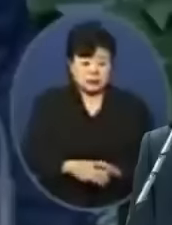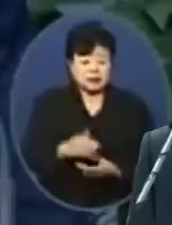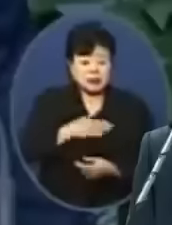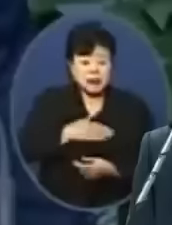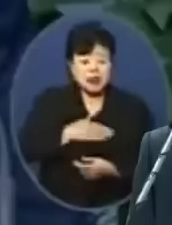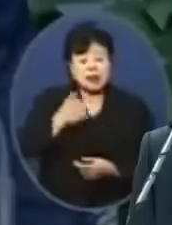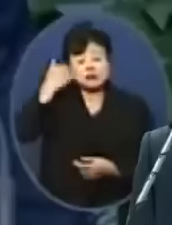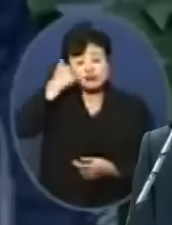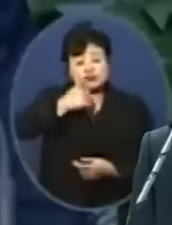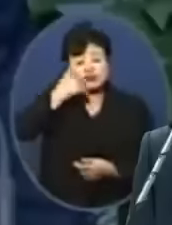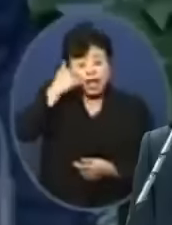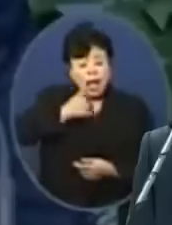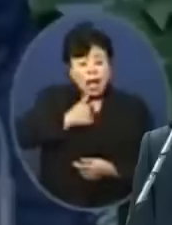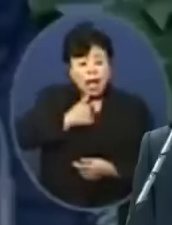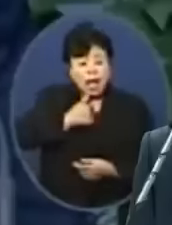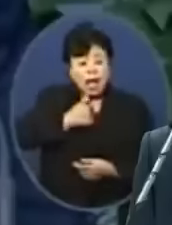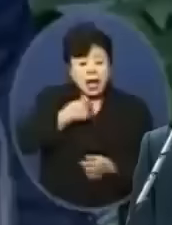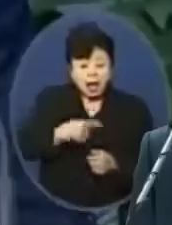나의 정체성을